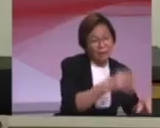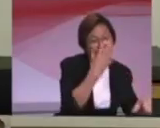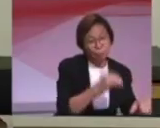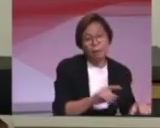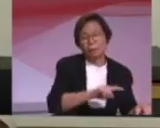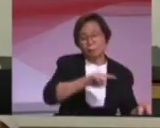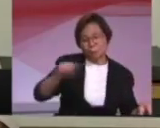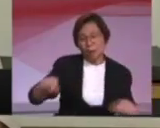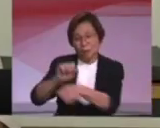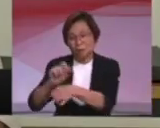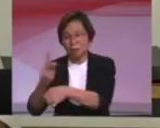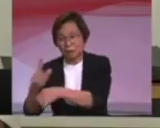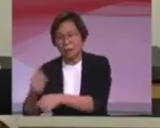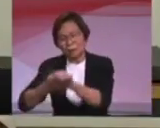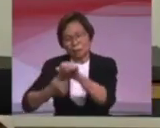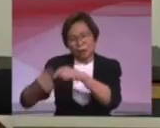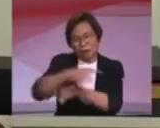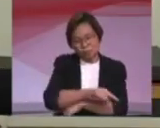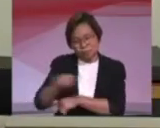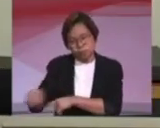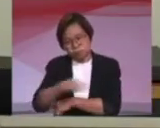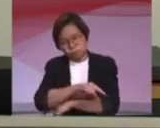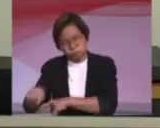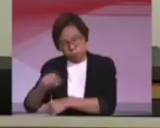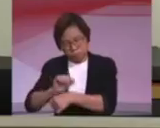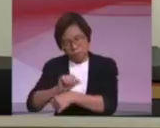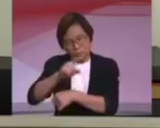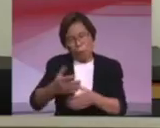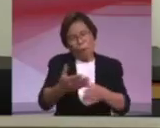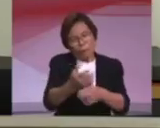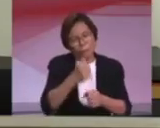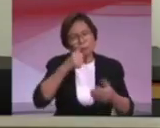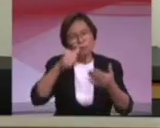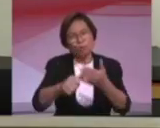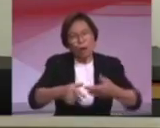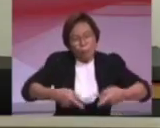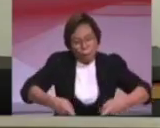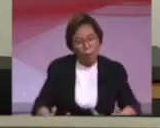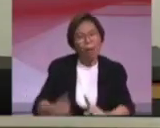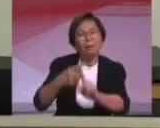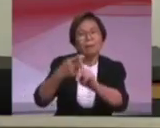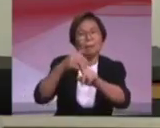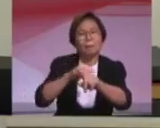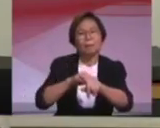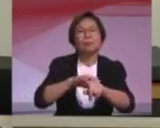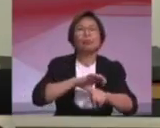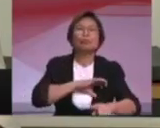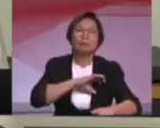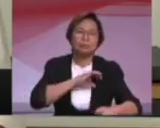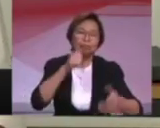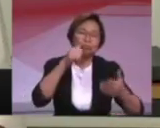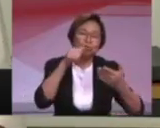memerlukan bekerja harian mereka. Jadi mereka perlu mendapatkan surat kebenaran daripada